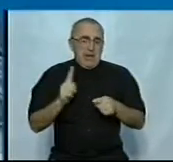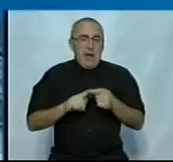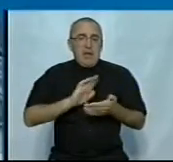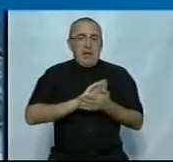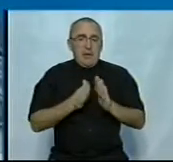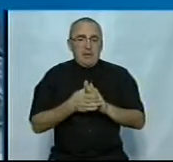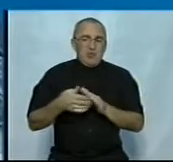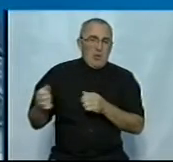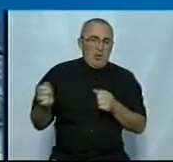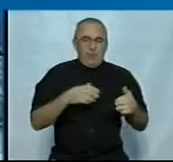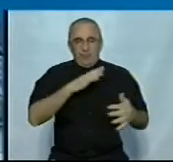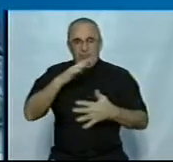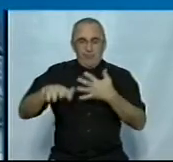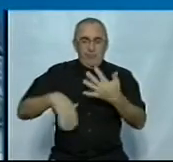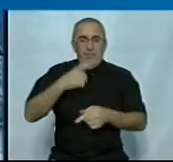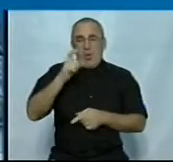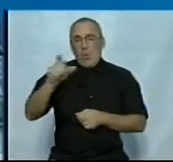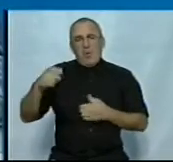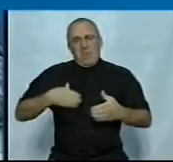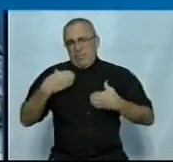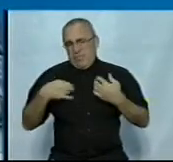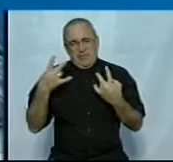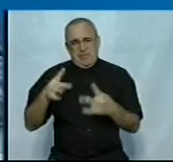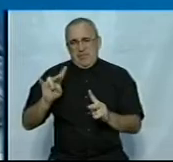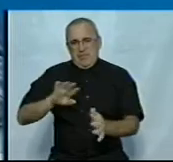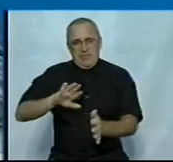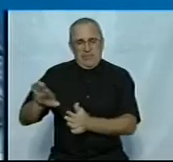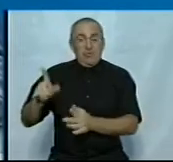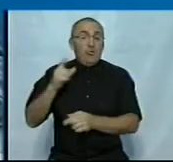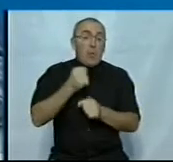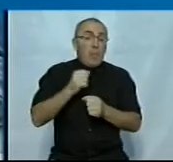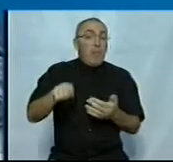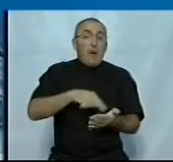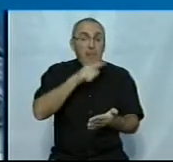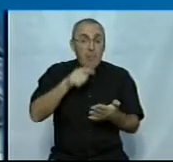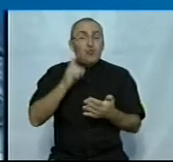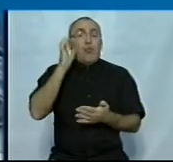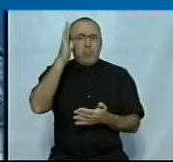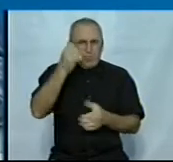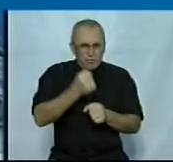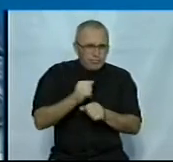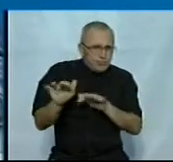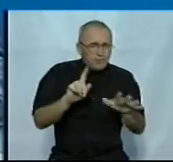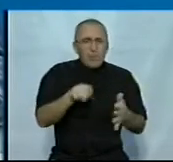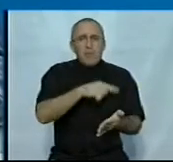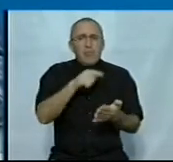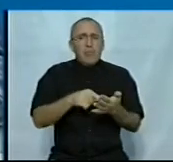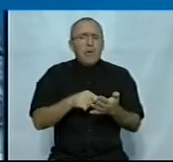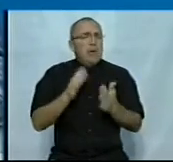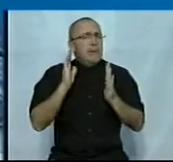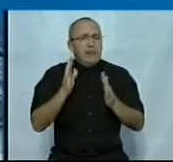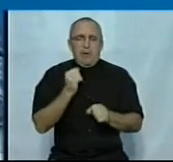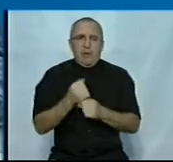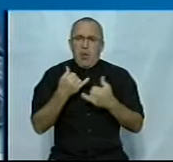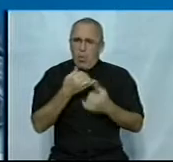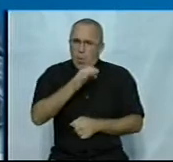ситуація розшатується. Не треба людям перейматися. Все, що робиться в місті, все, що буде робитися в місті, буде робитись тільки